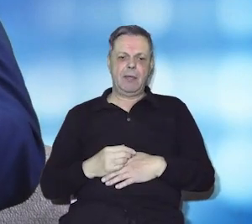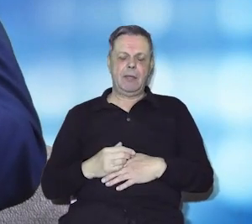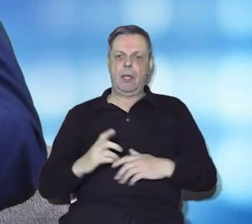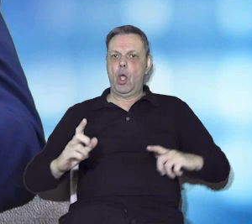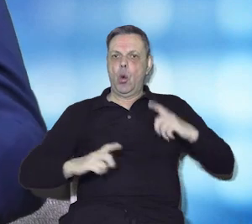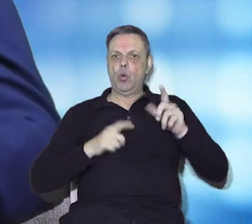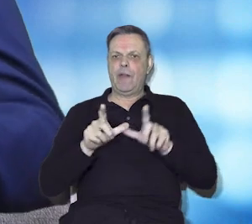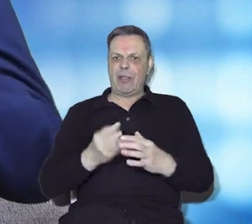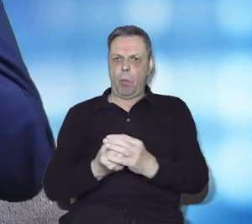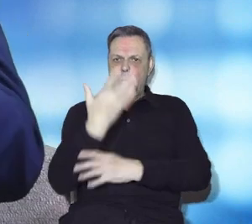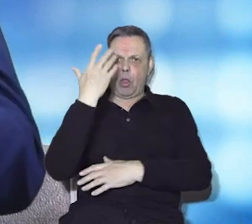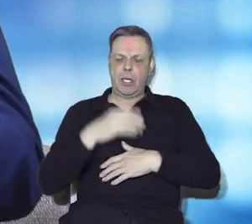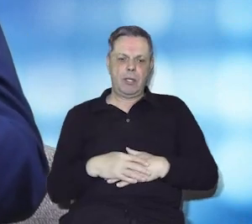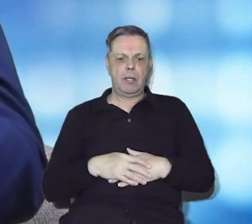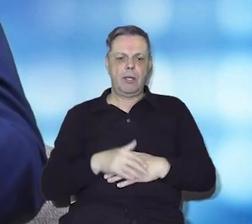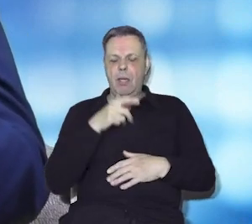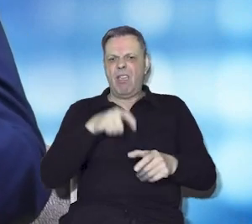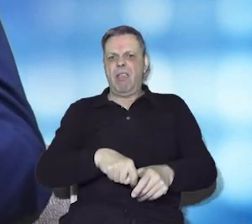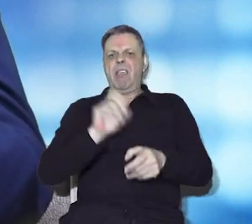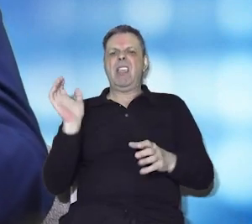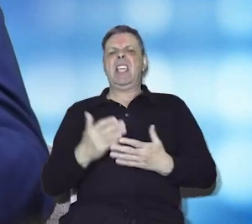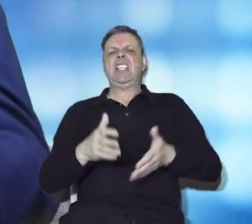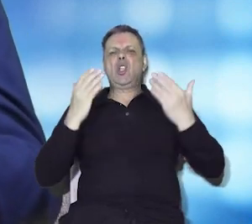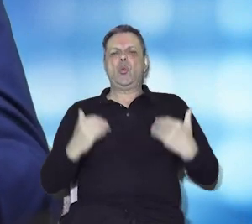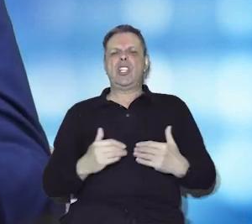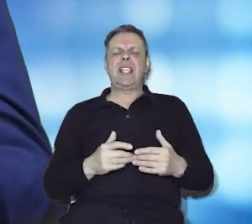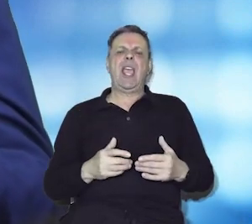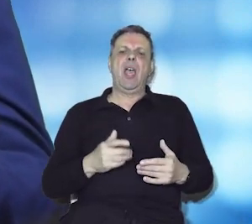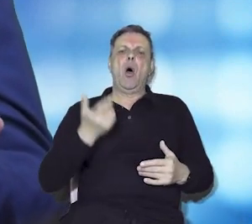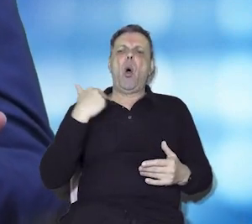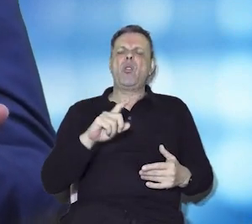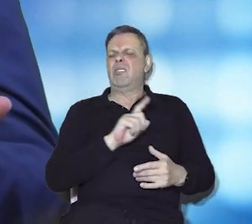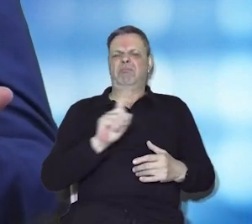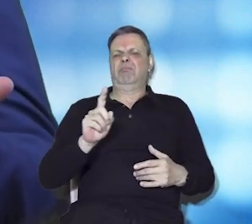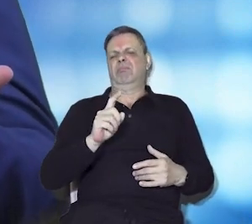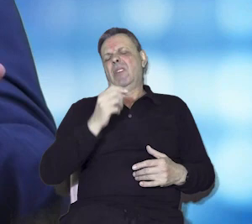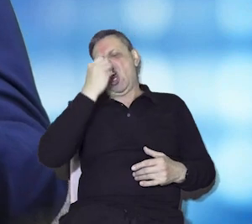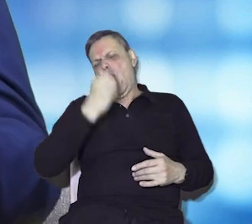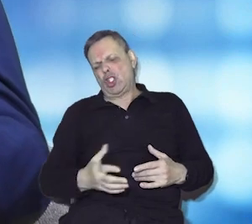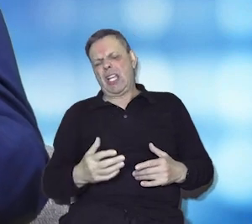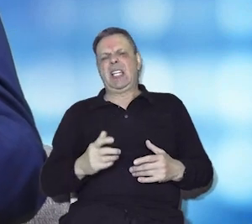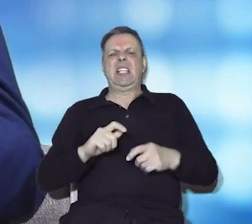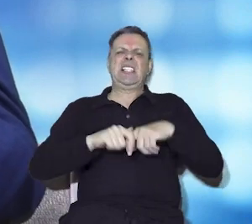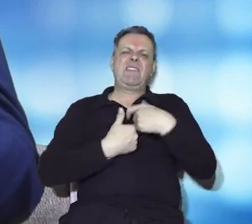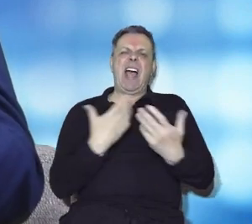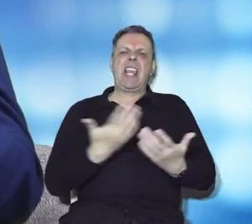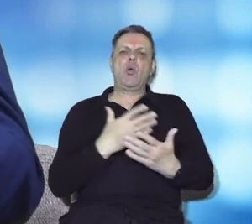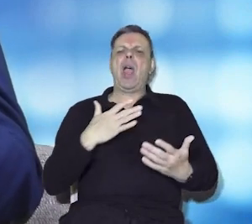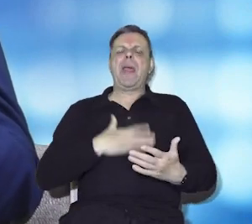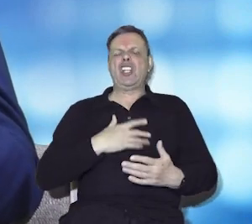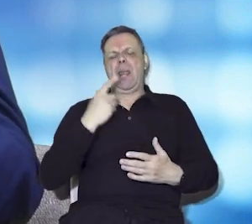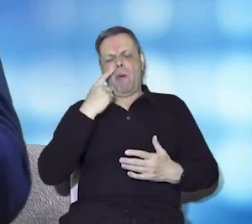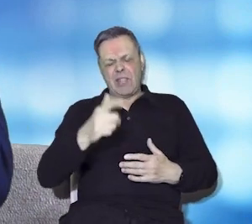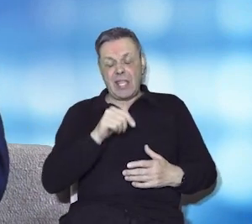uživati u prirodi, isključiti se od nepovoljnih stvari koje ne želimo čuti. Doniti